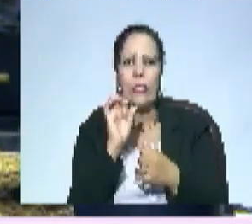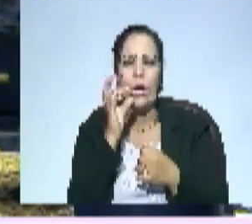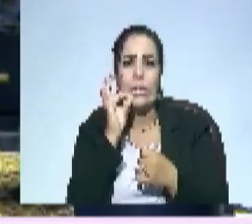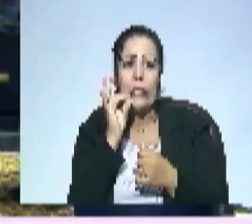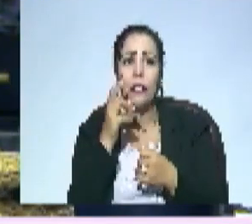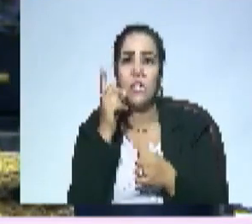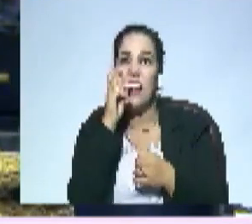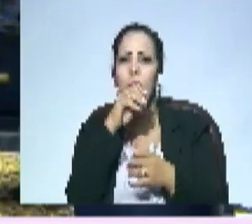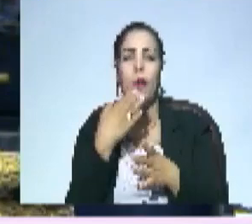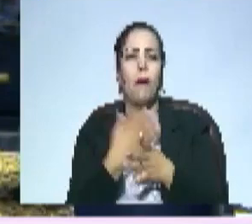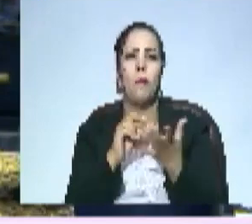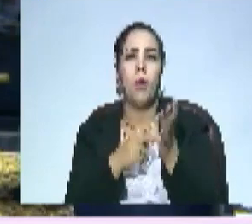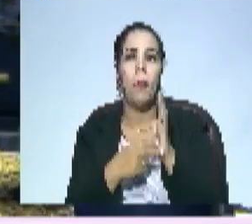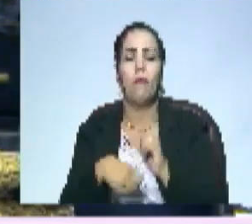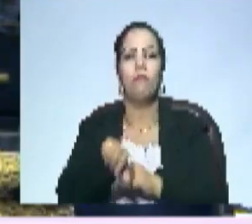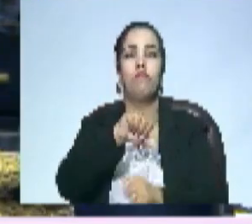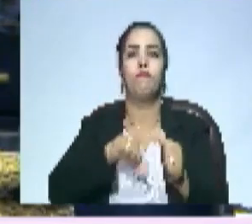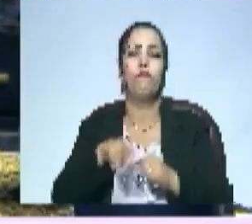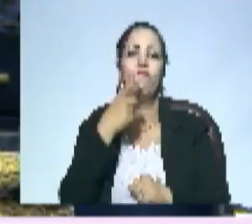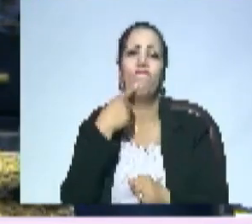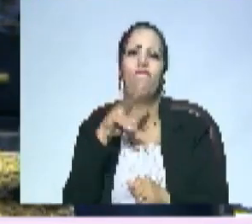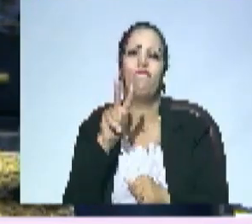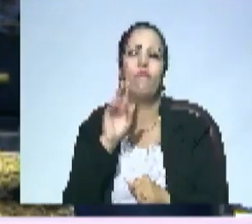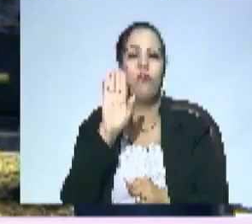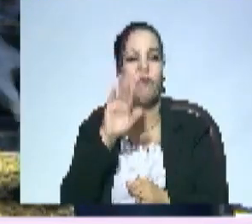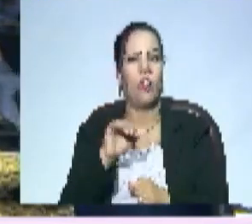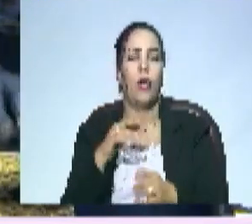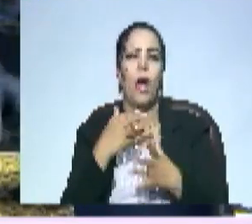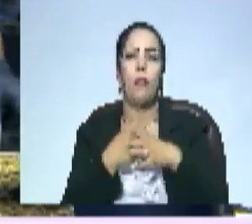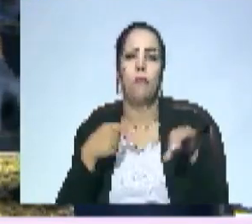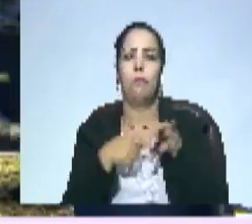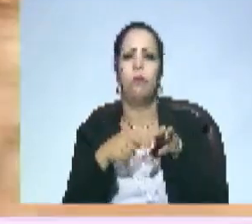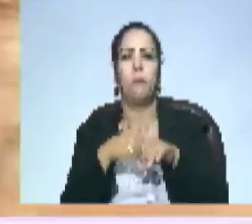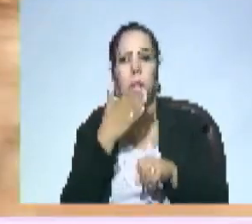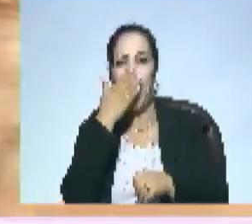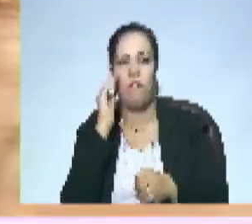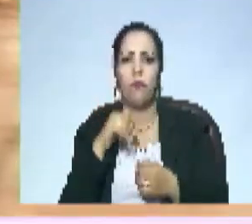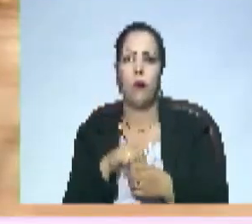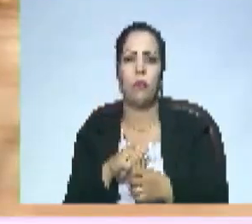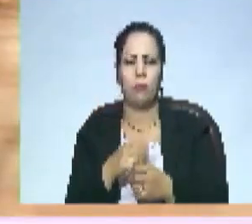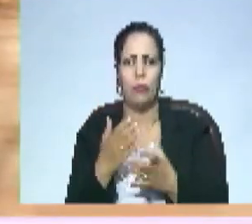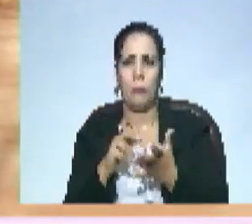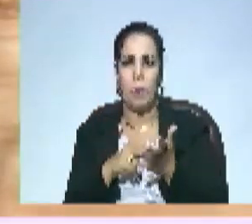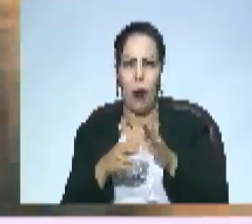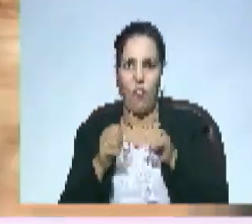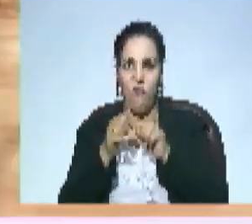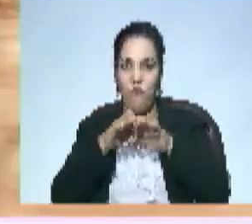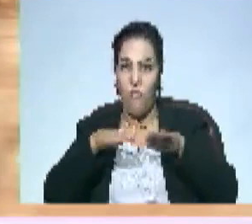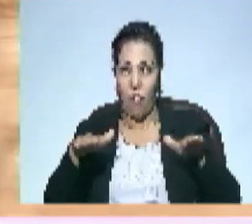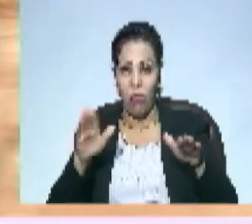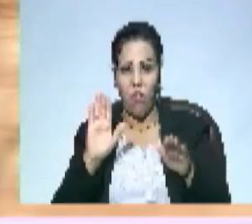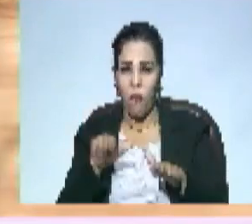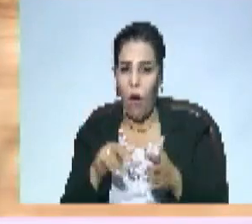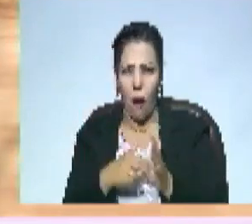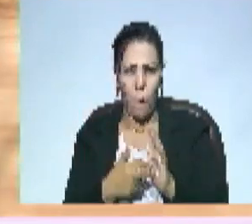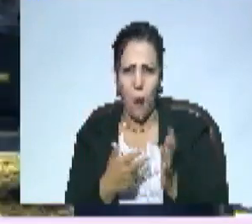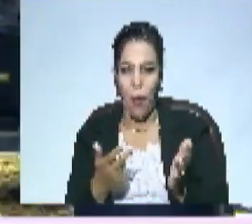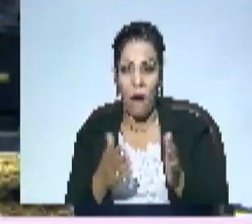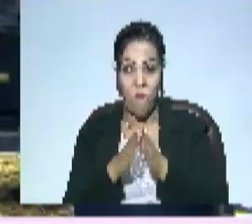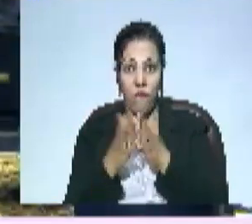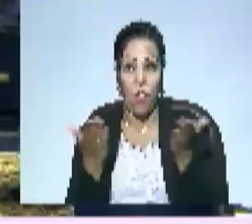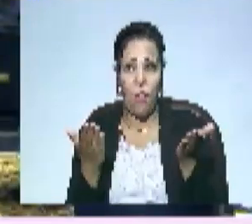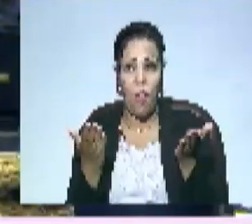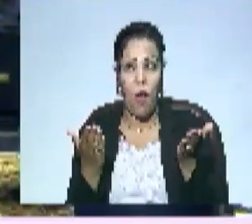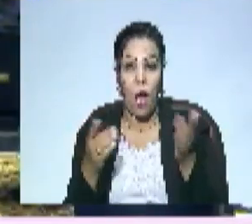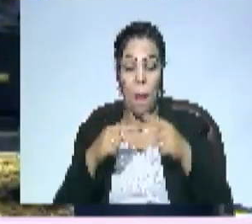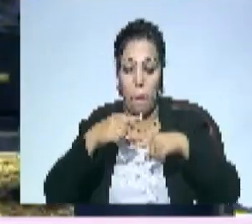ا ممكن تقلب معاه بنتيجه عكسيه ان هو ما يعرفش يحشيها يعني ايه يفردها يعني تتفتح دي